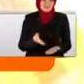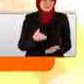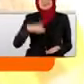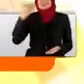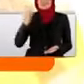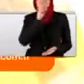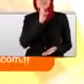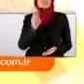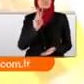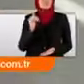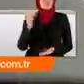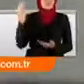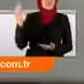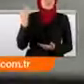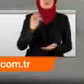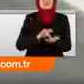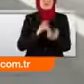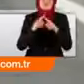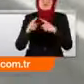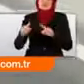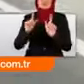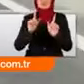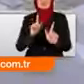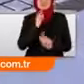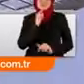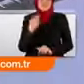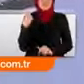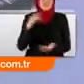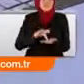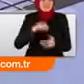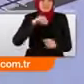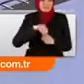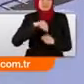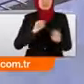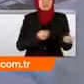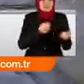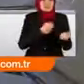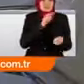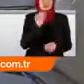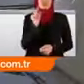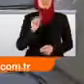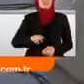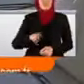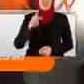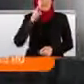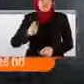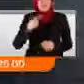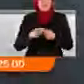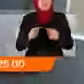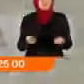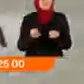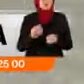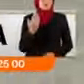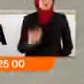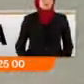ona göre Ceza artırılmalı yeni düzenleme için İçişleri ve Ulaştırma bakanlıkları ortak çalışıyor abone ol